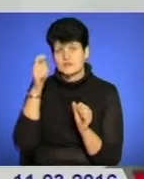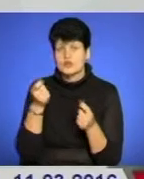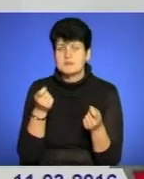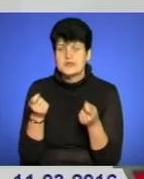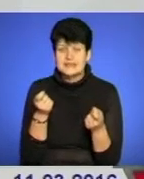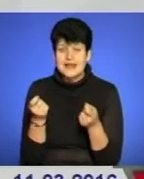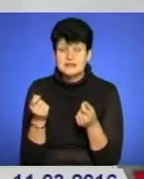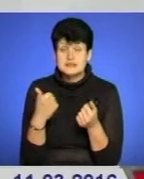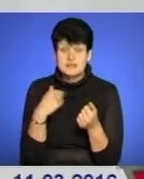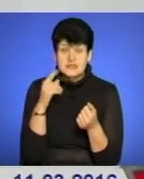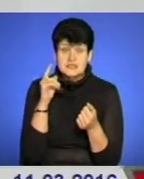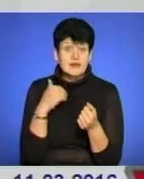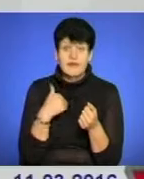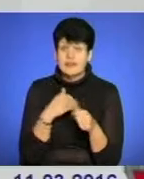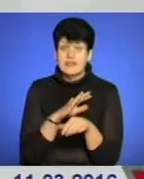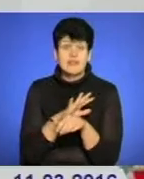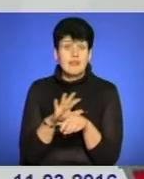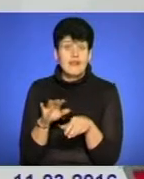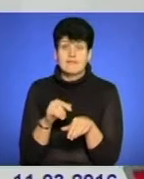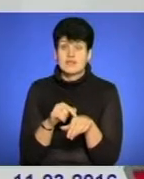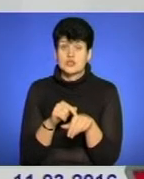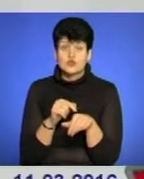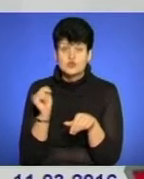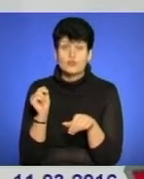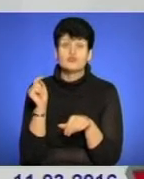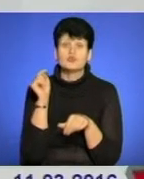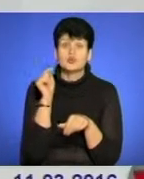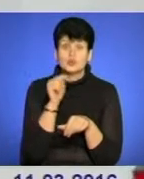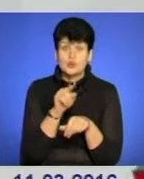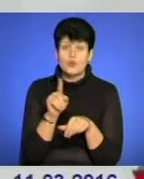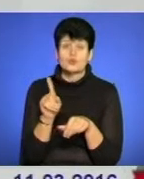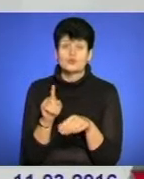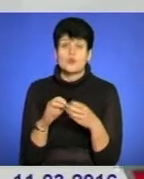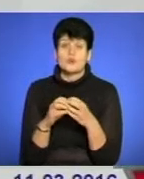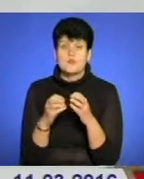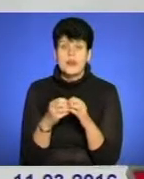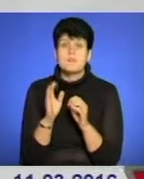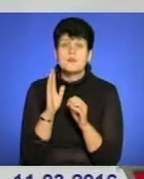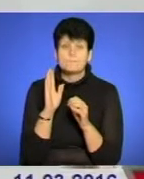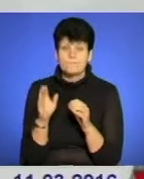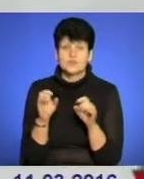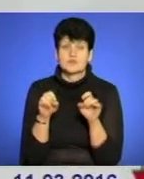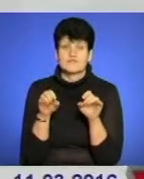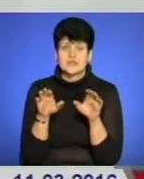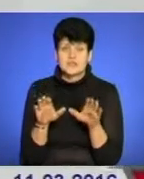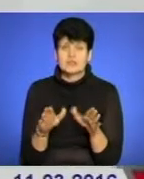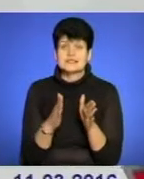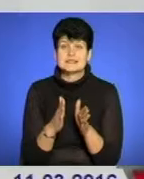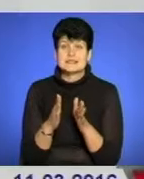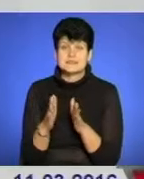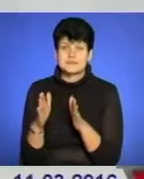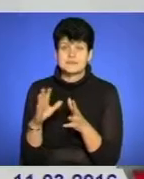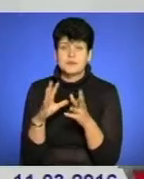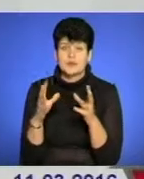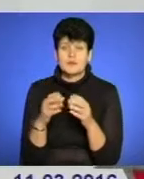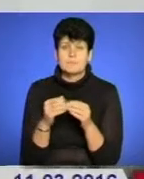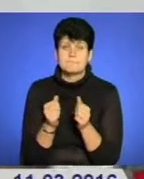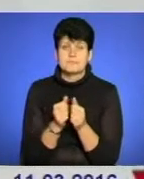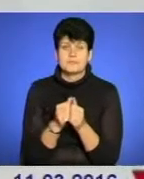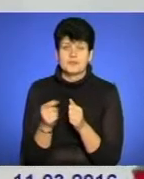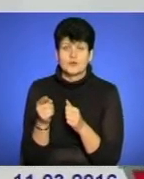І ви знаєте, я не відчув того, що проблема буде вирішуватися системно, комплексно, не лише під Тернополем,